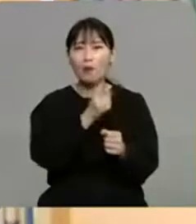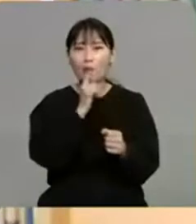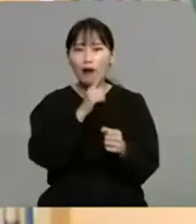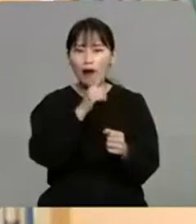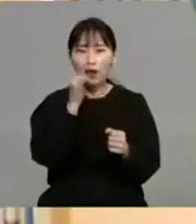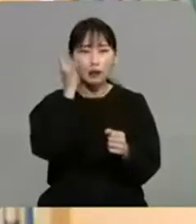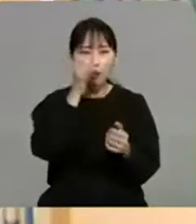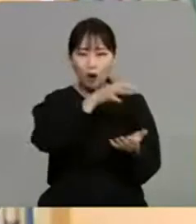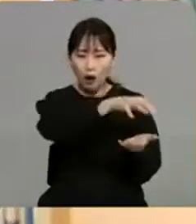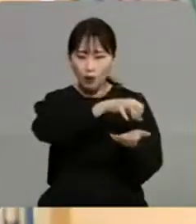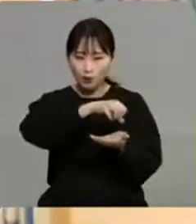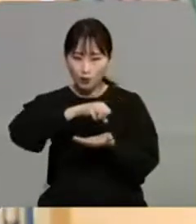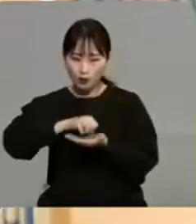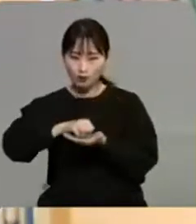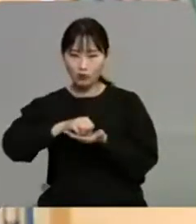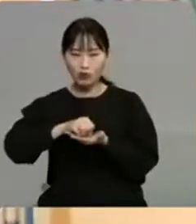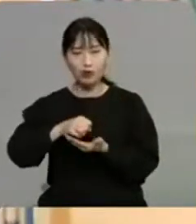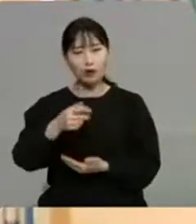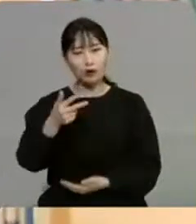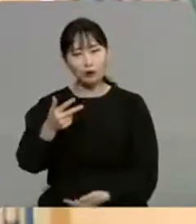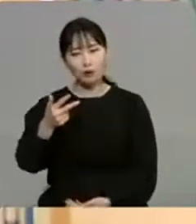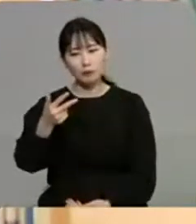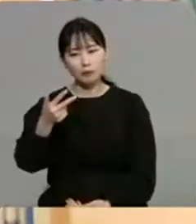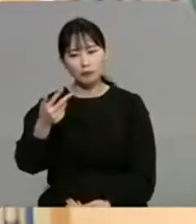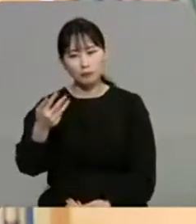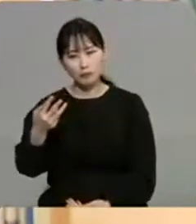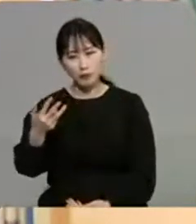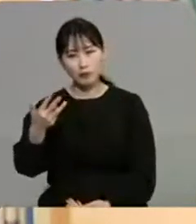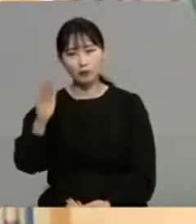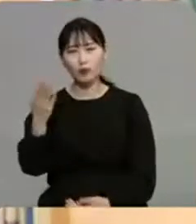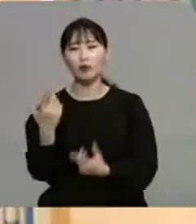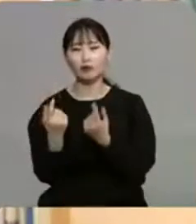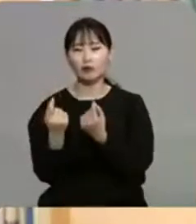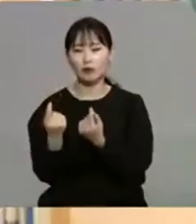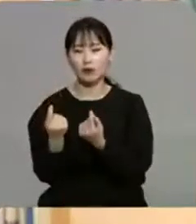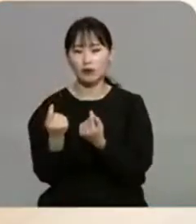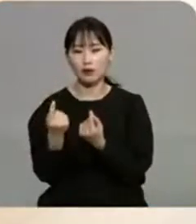으 울고 으 헉